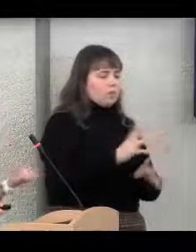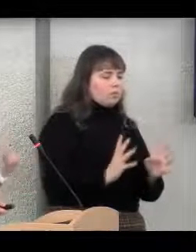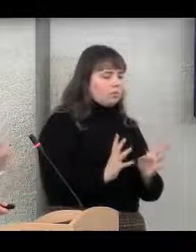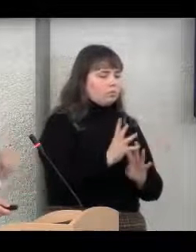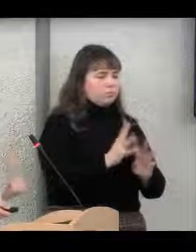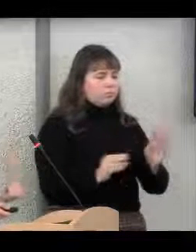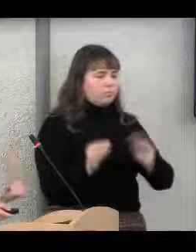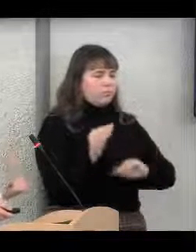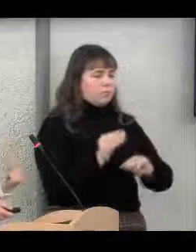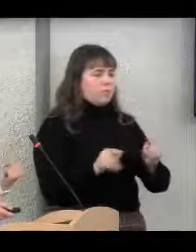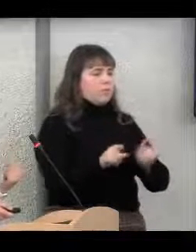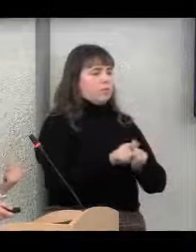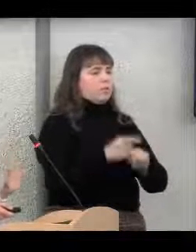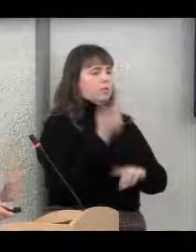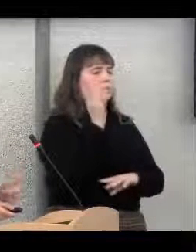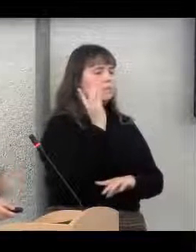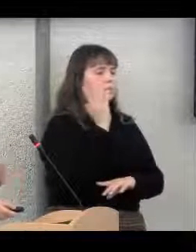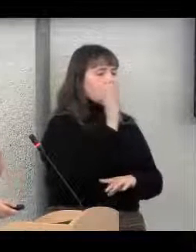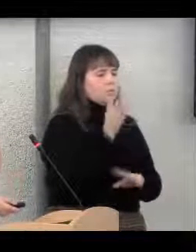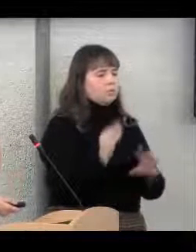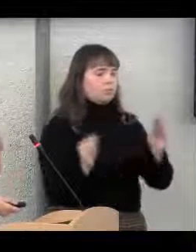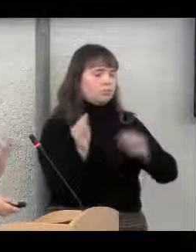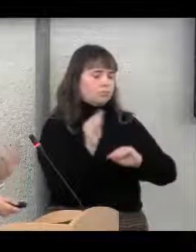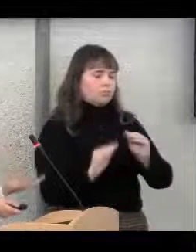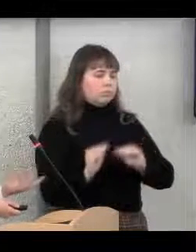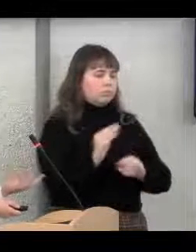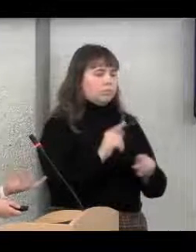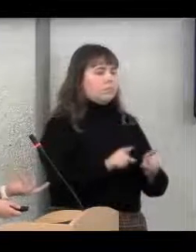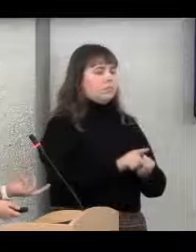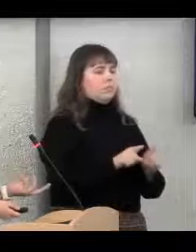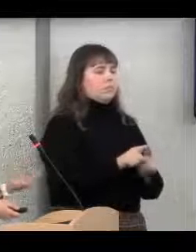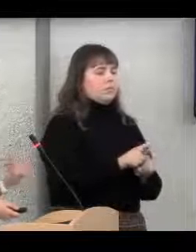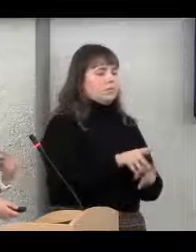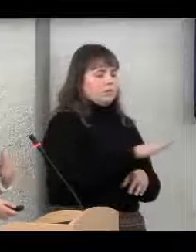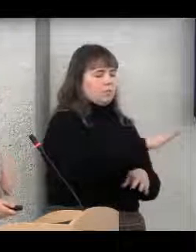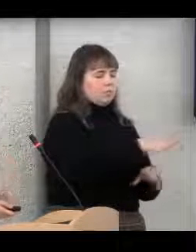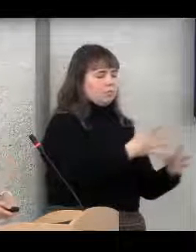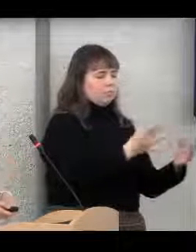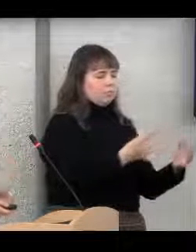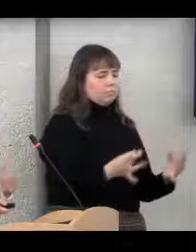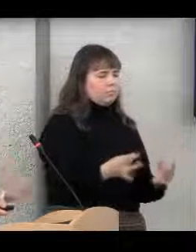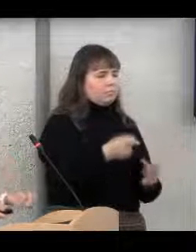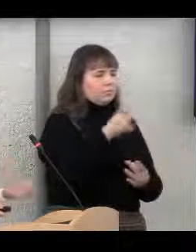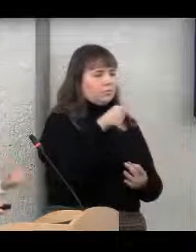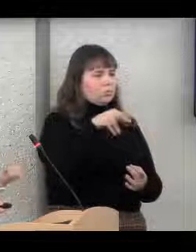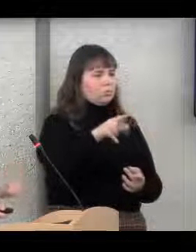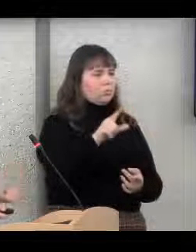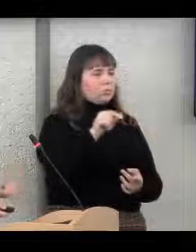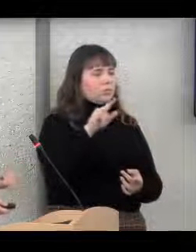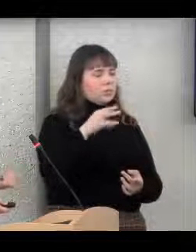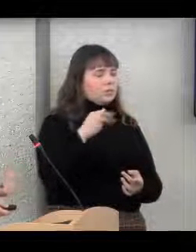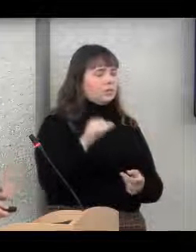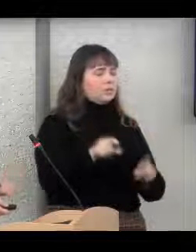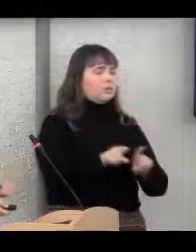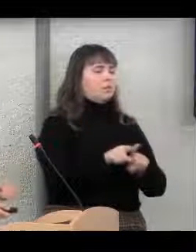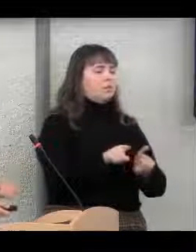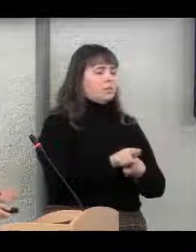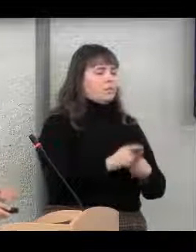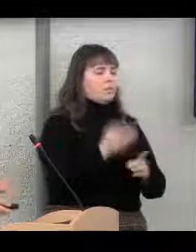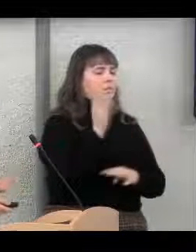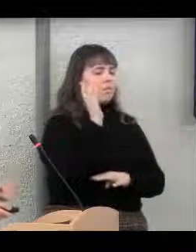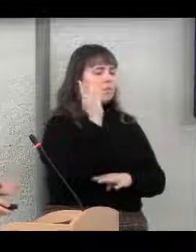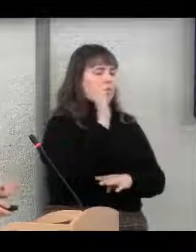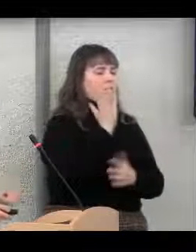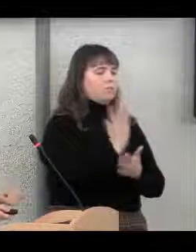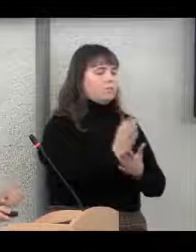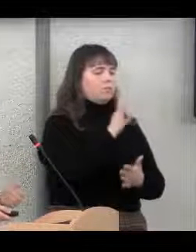žemės dirbimas, miško įveisimas ir atkūrimas, šlapynių ir durpynų atkūrimas bei agrarinės miškininkystės sistemų